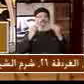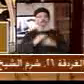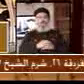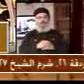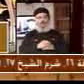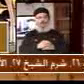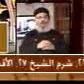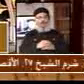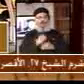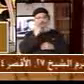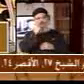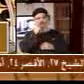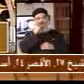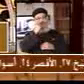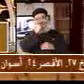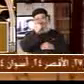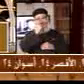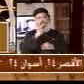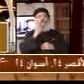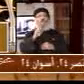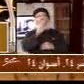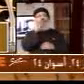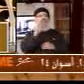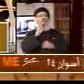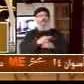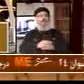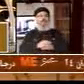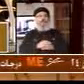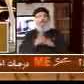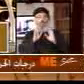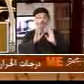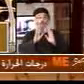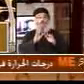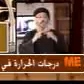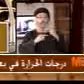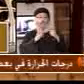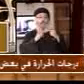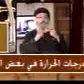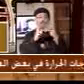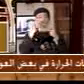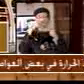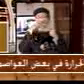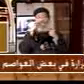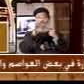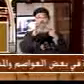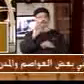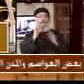أمثلة كثيرة جدا، ولكن السؤال يظل ماثلا أمامنا: كم عندك؟